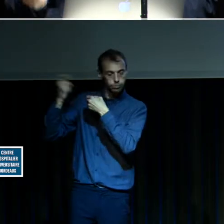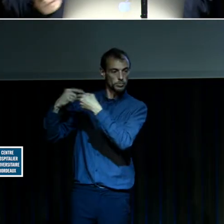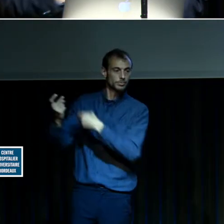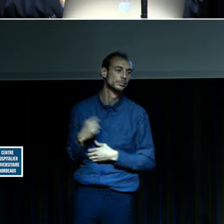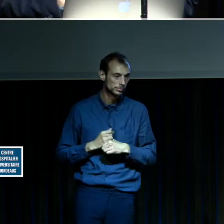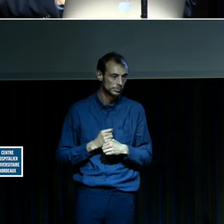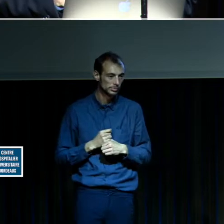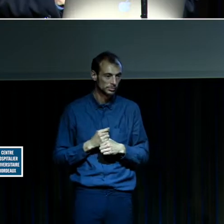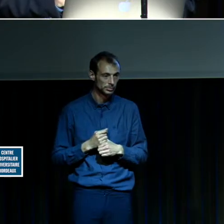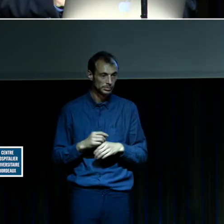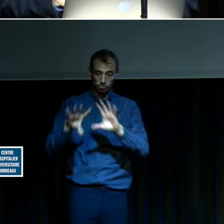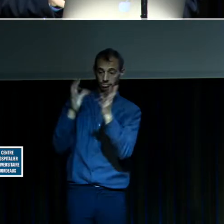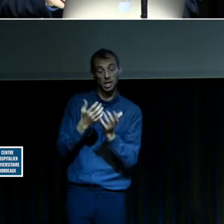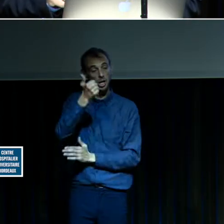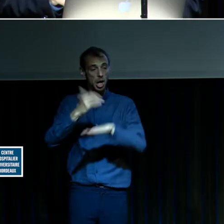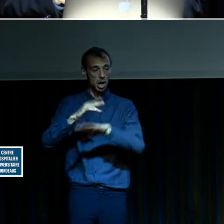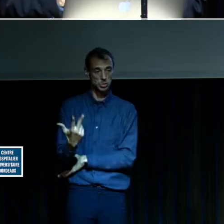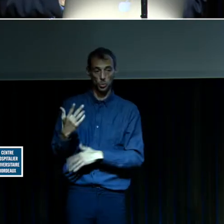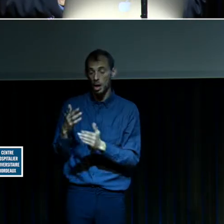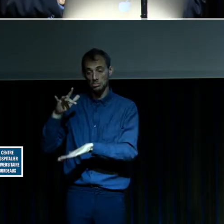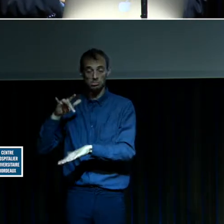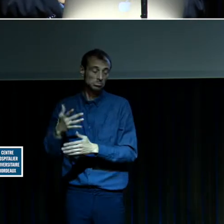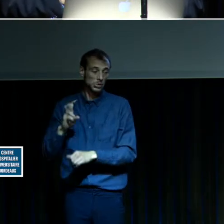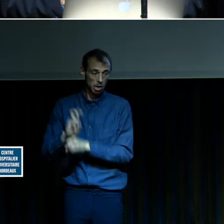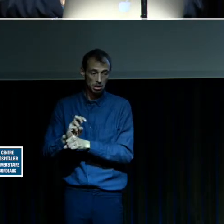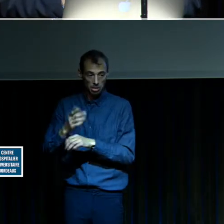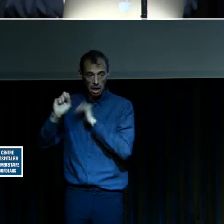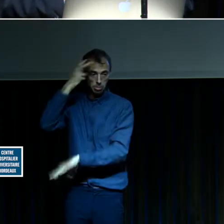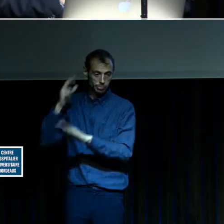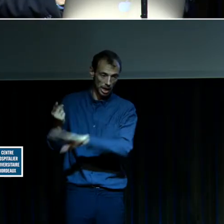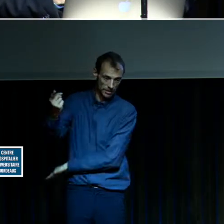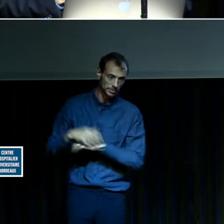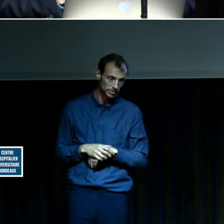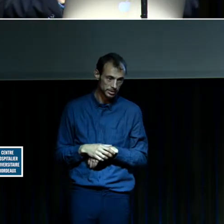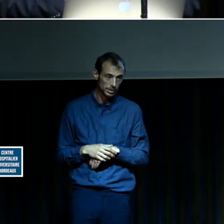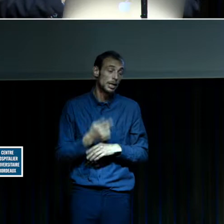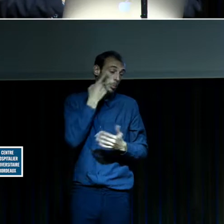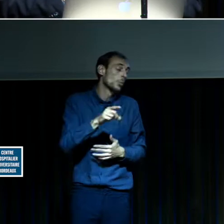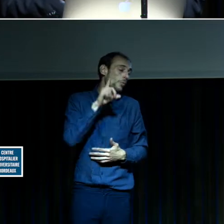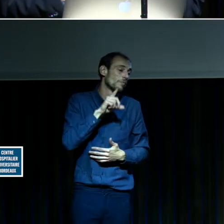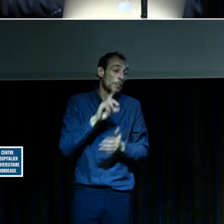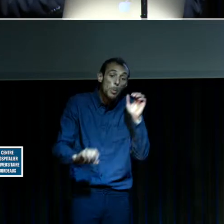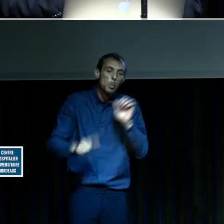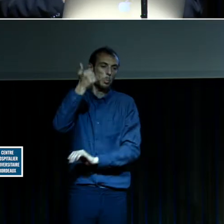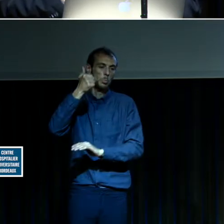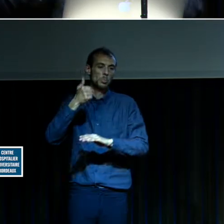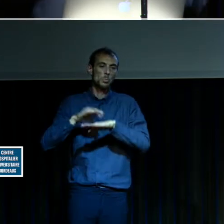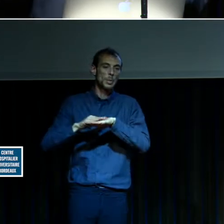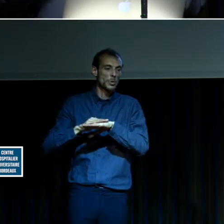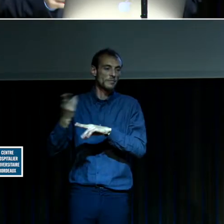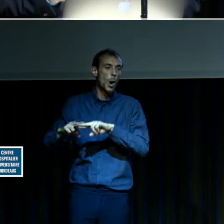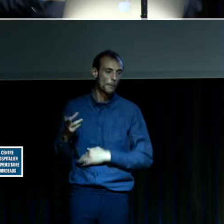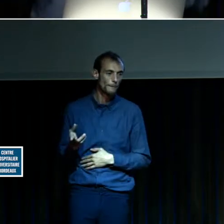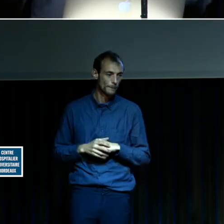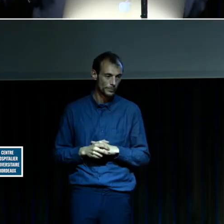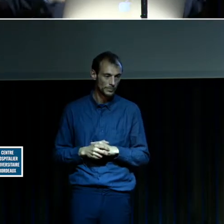va garder des séquelles, et c'est la première cause de mortalité pour les femmes notamment. Mais on peut agir, et c'est pour ça que je